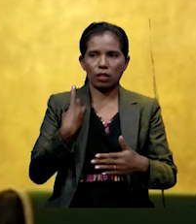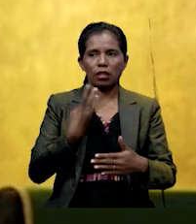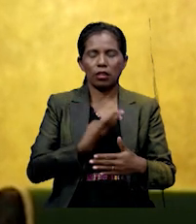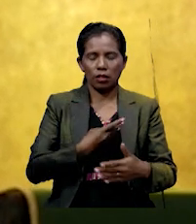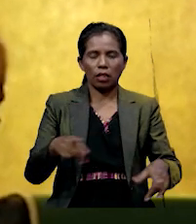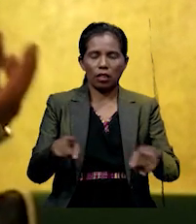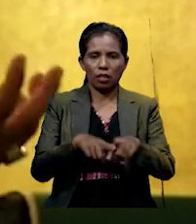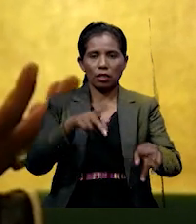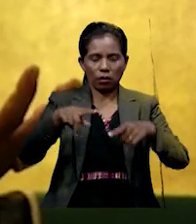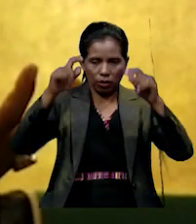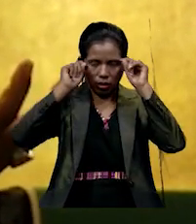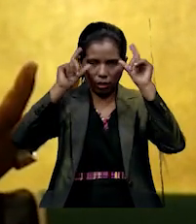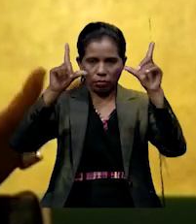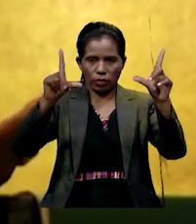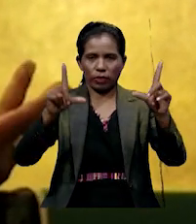juga